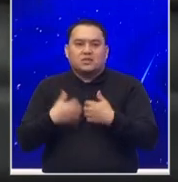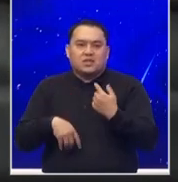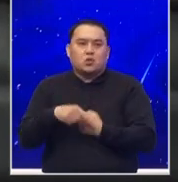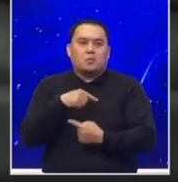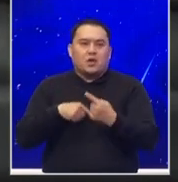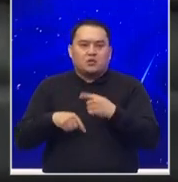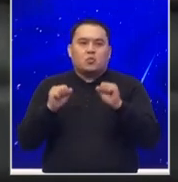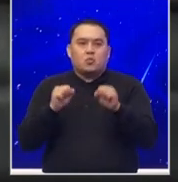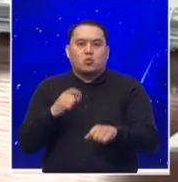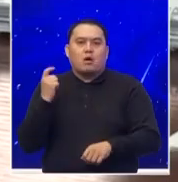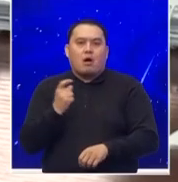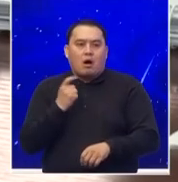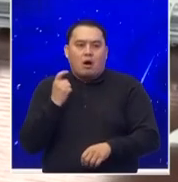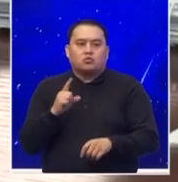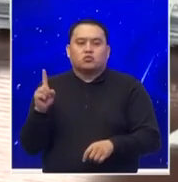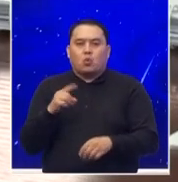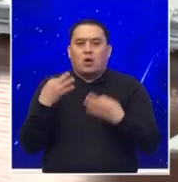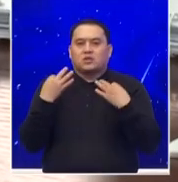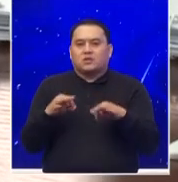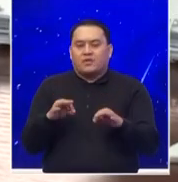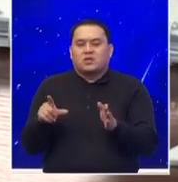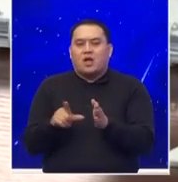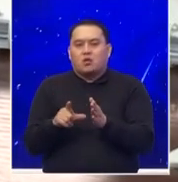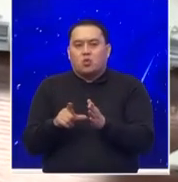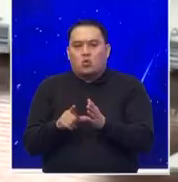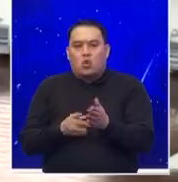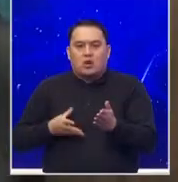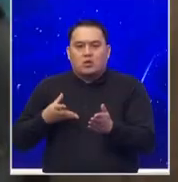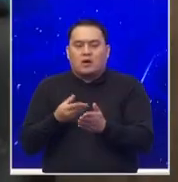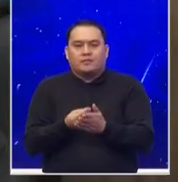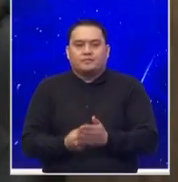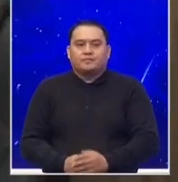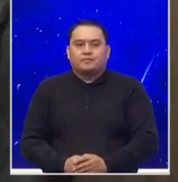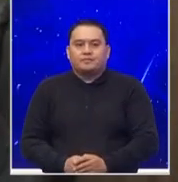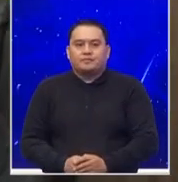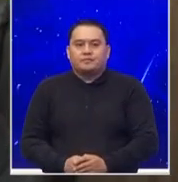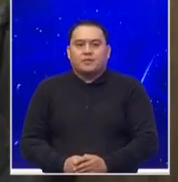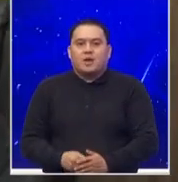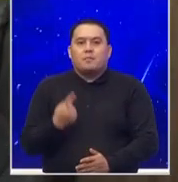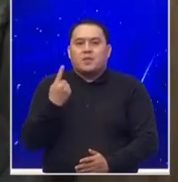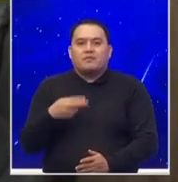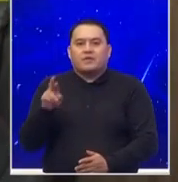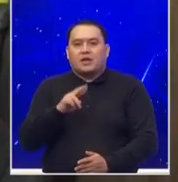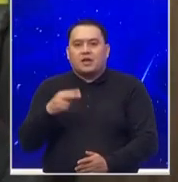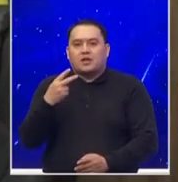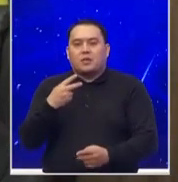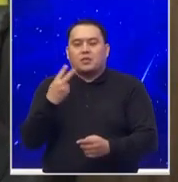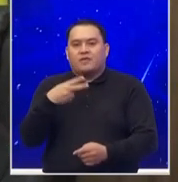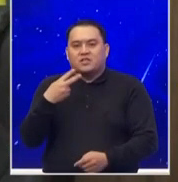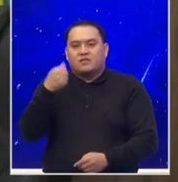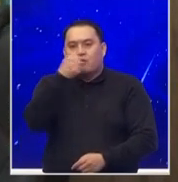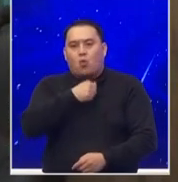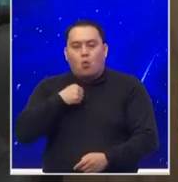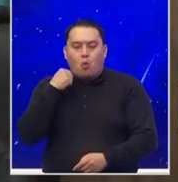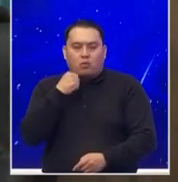бизнесу, его владелец может рассчитывать на освобождение от уплаты подоходного налога. С 1 января 2020 года для предпринимателей